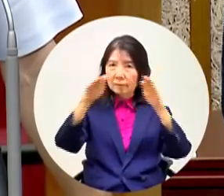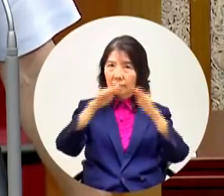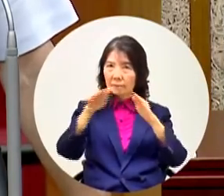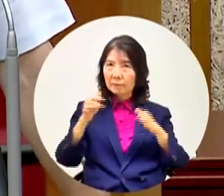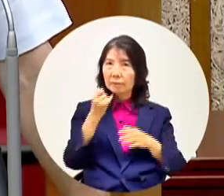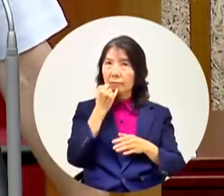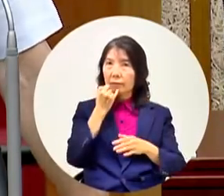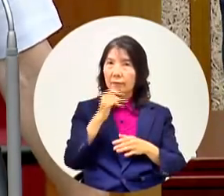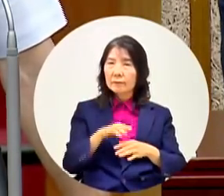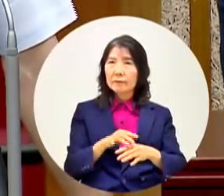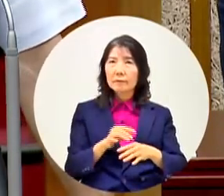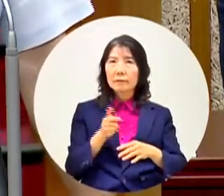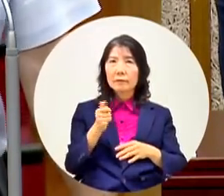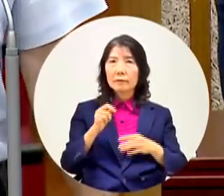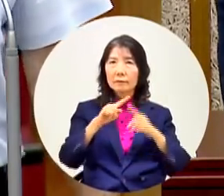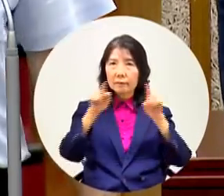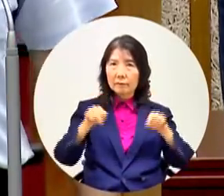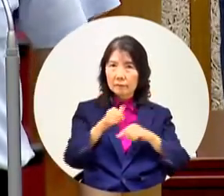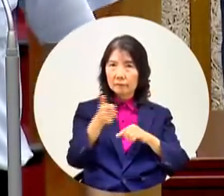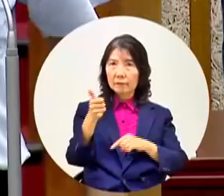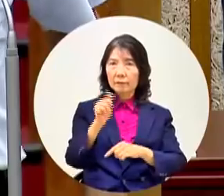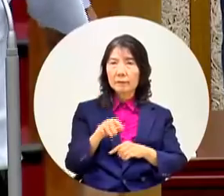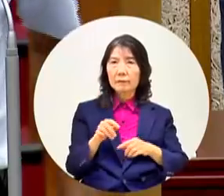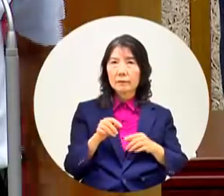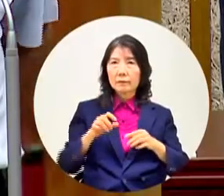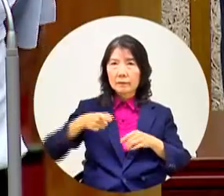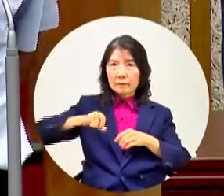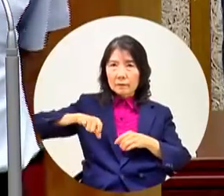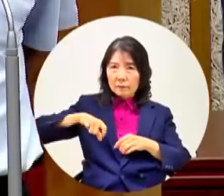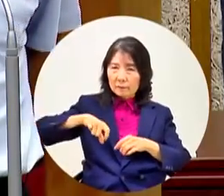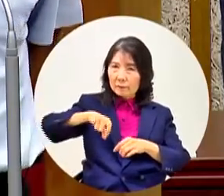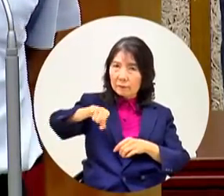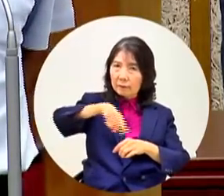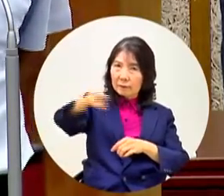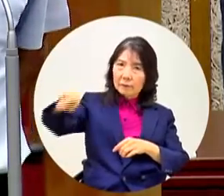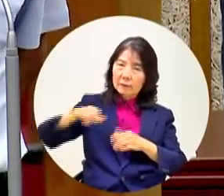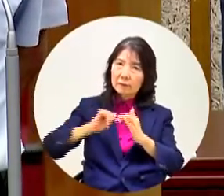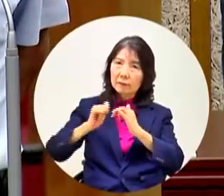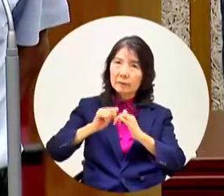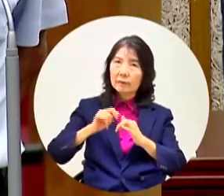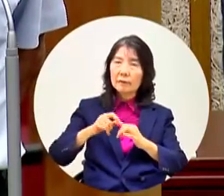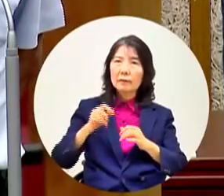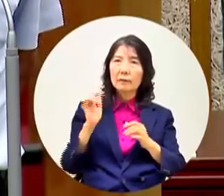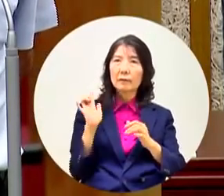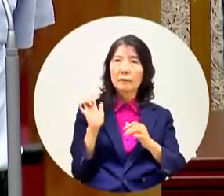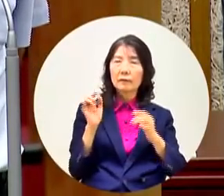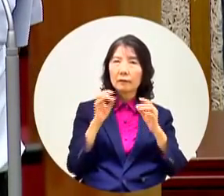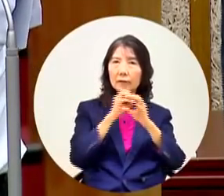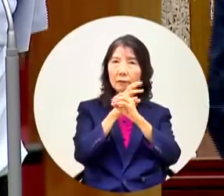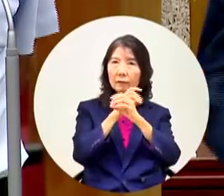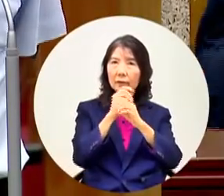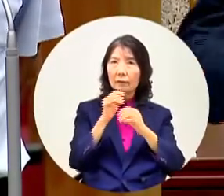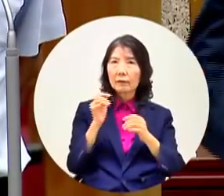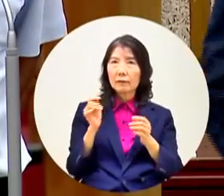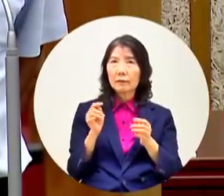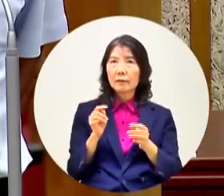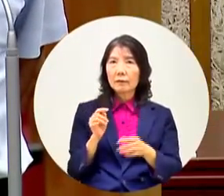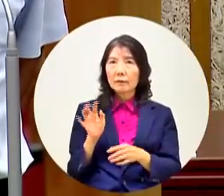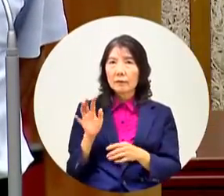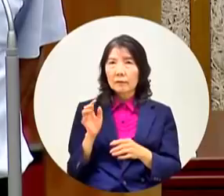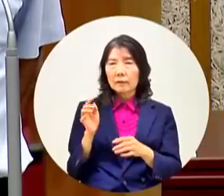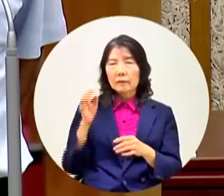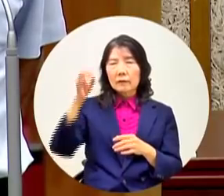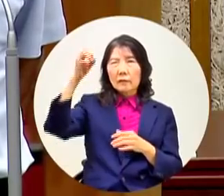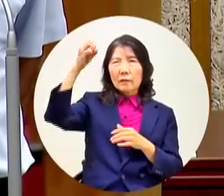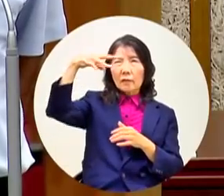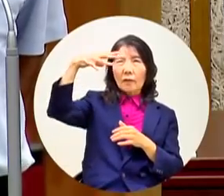谢谢议长，谢谢张议员对这个机车用路人哦，在停等红绿灯的时候，这种曝晒的这个问题